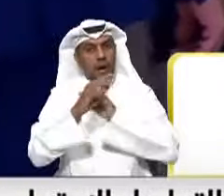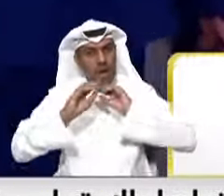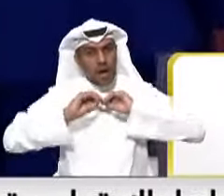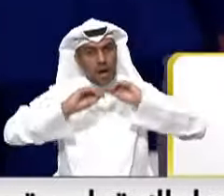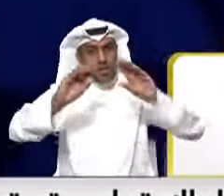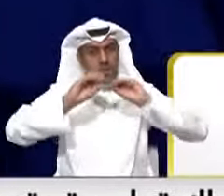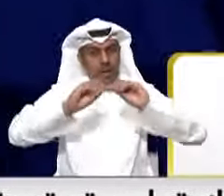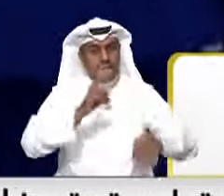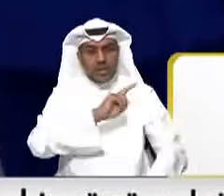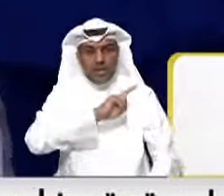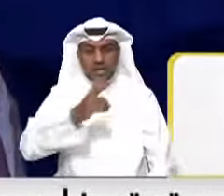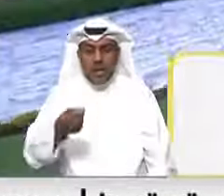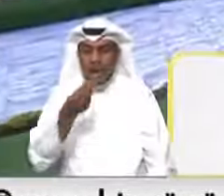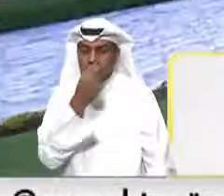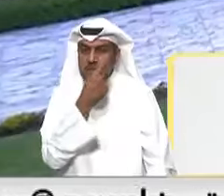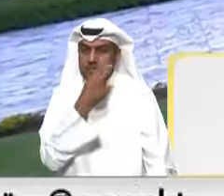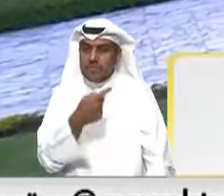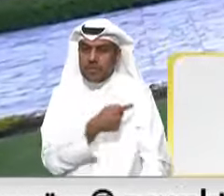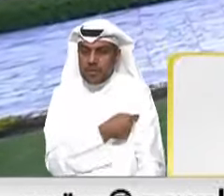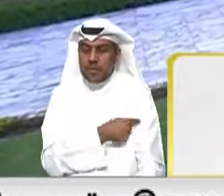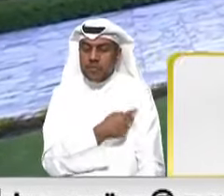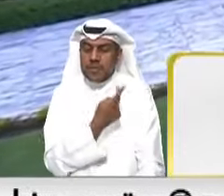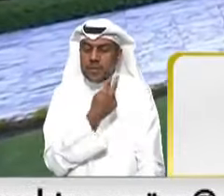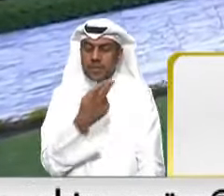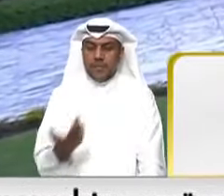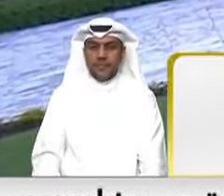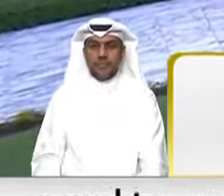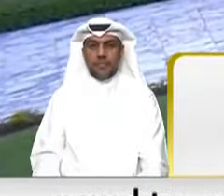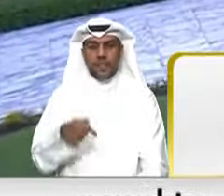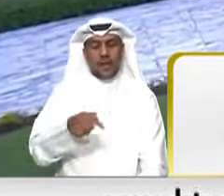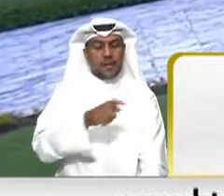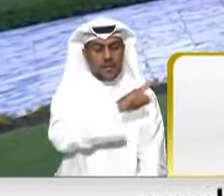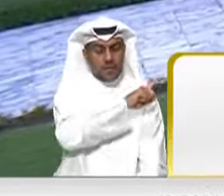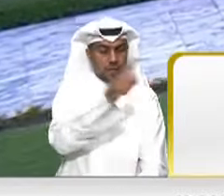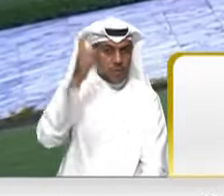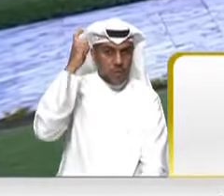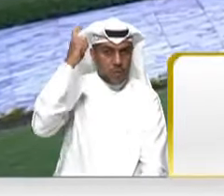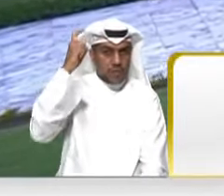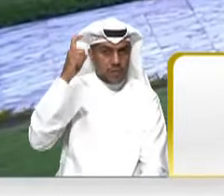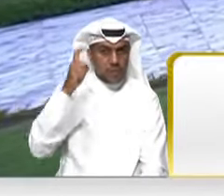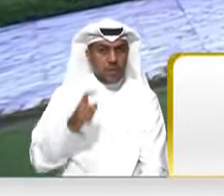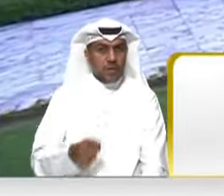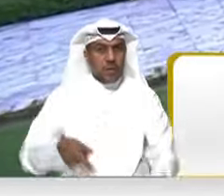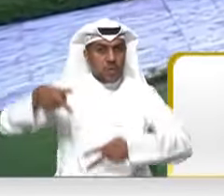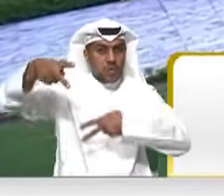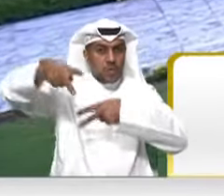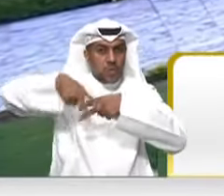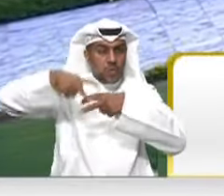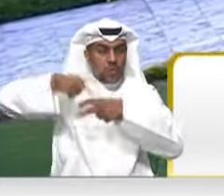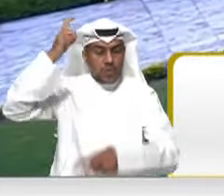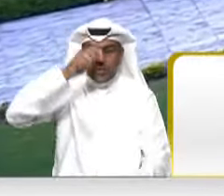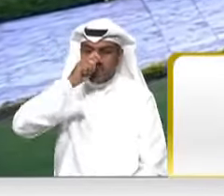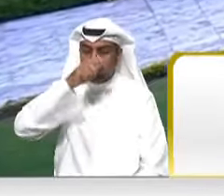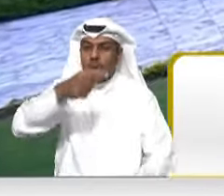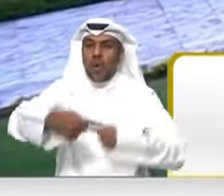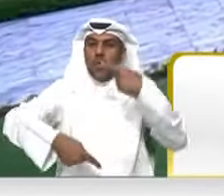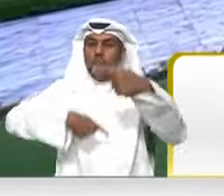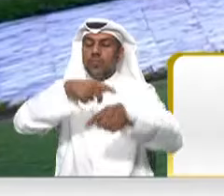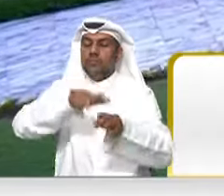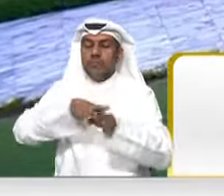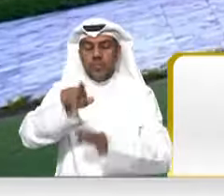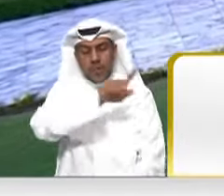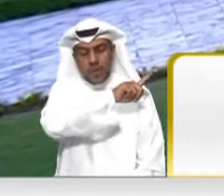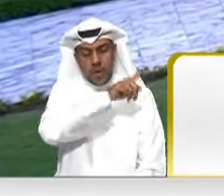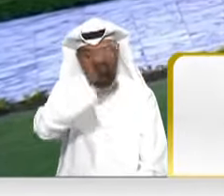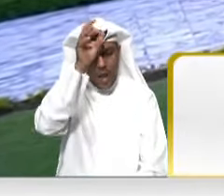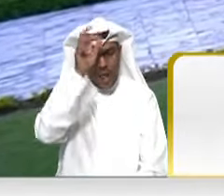القطاع. كما أكد رفضهما استمرار إسرائيل في عملياتها العسكرية، بما في ذلك إمكانية